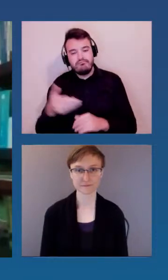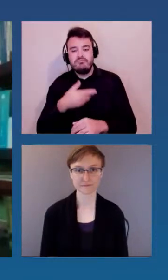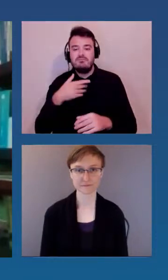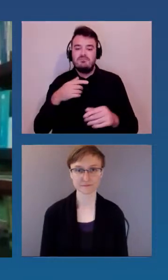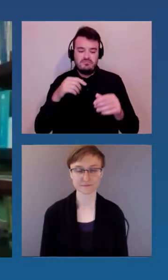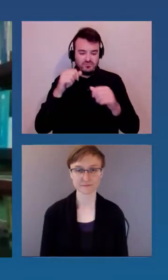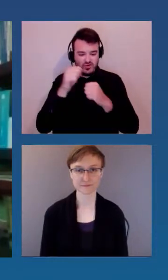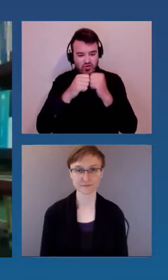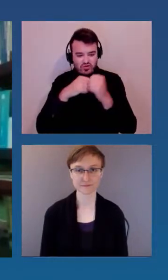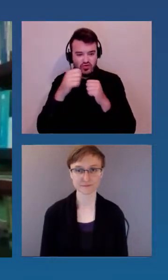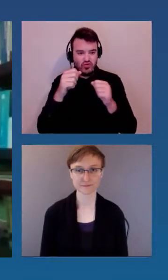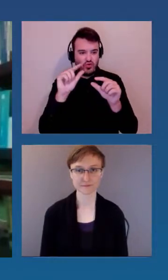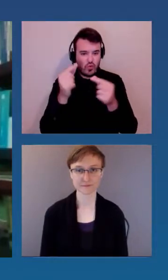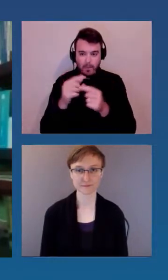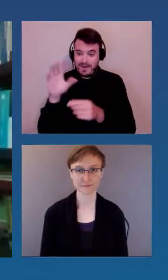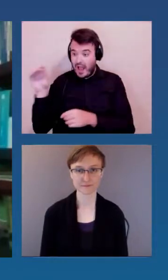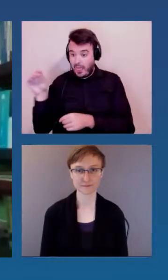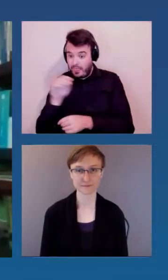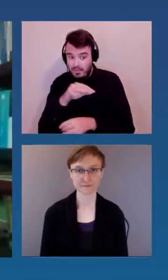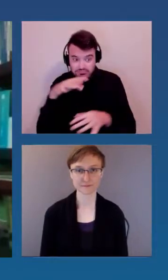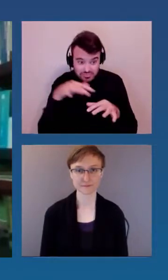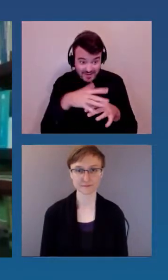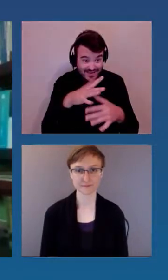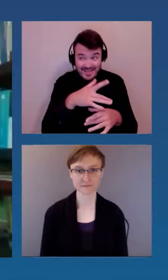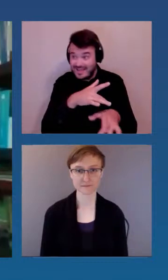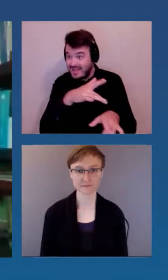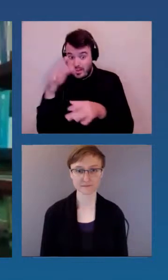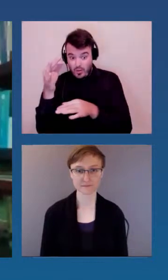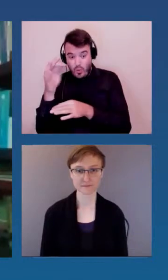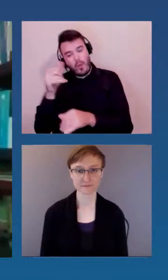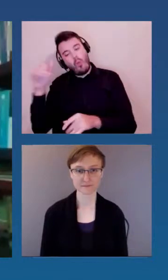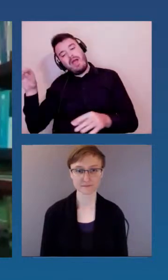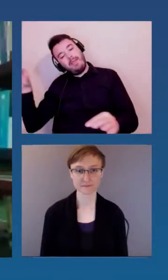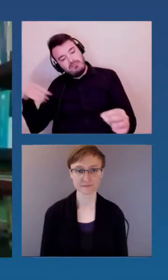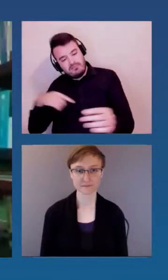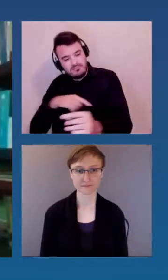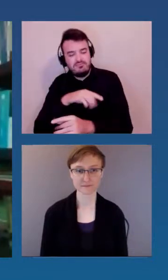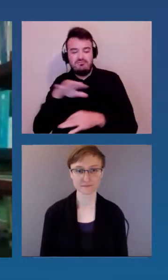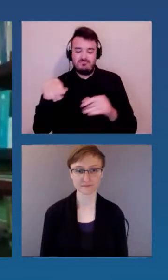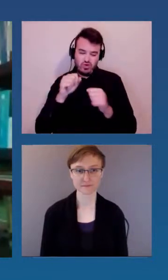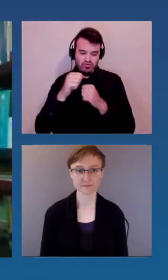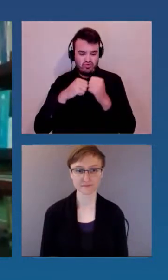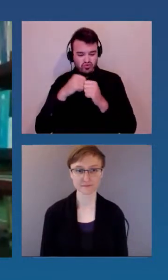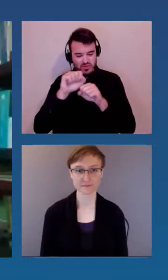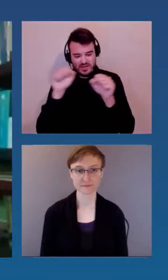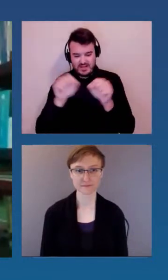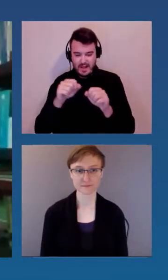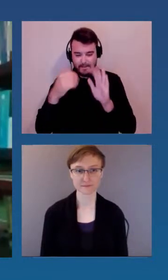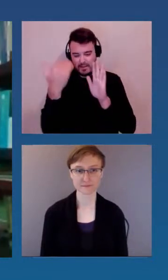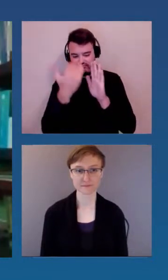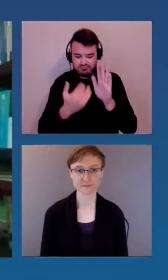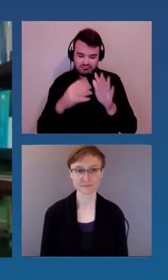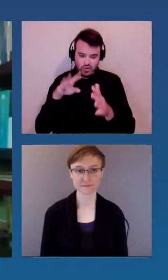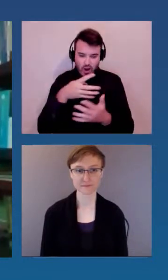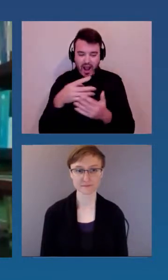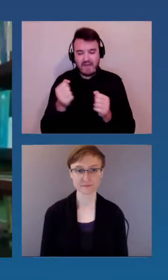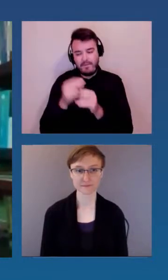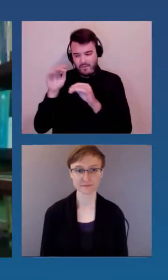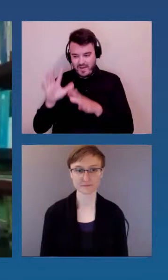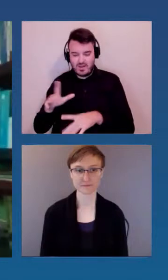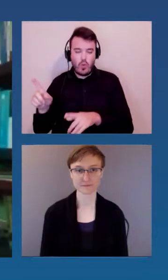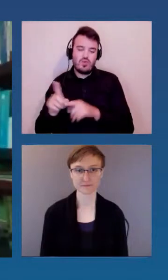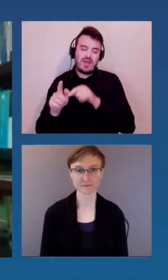rend confiants aussi que nous pourrons compléter la prochaine année scolaire aussi avec nos